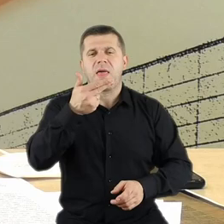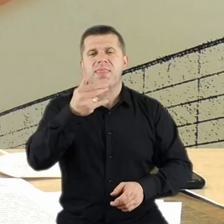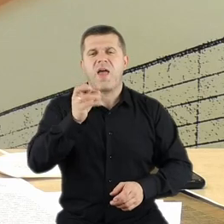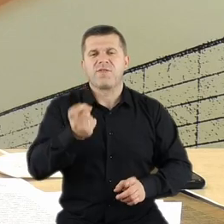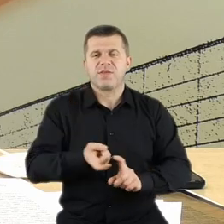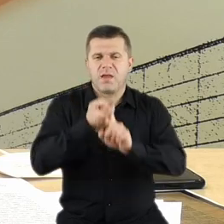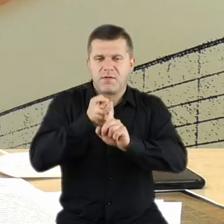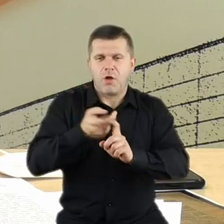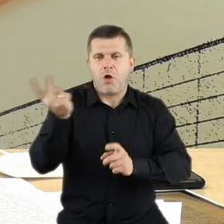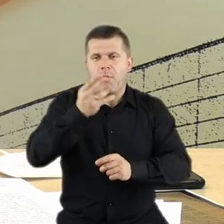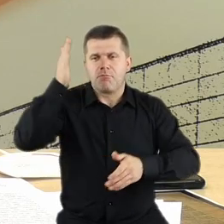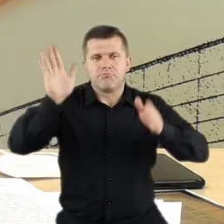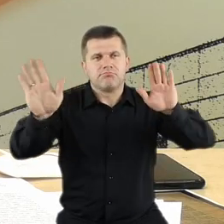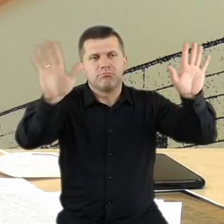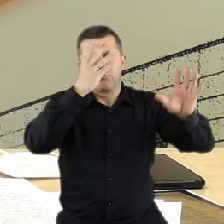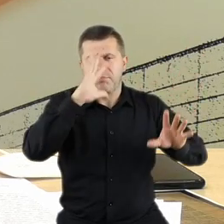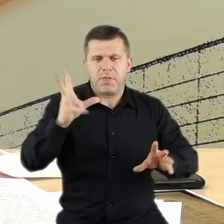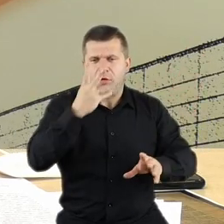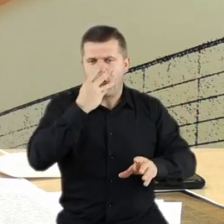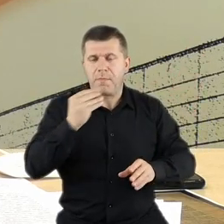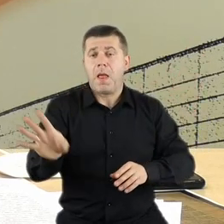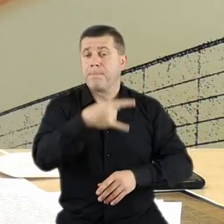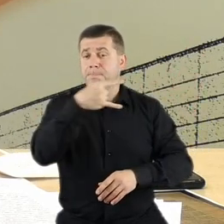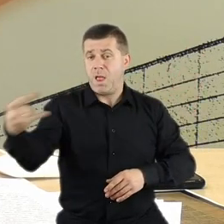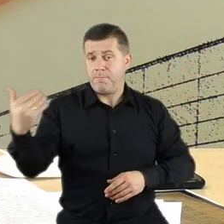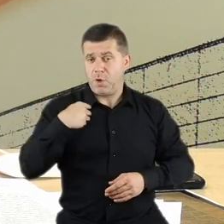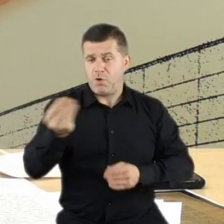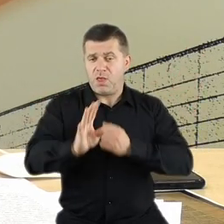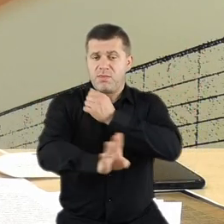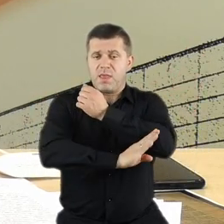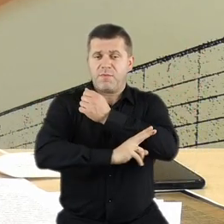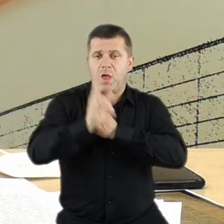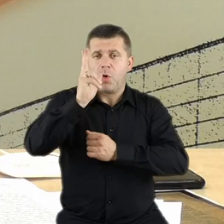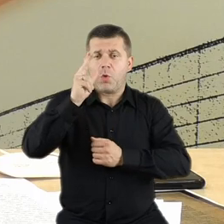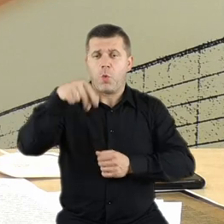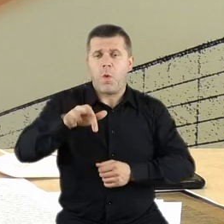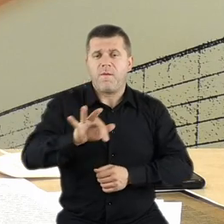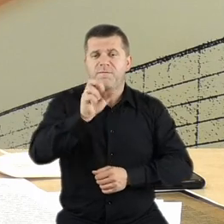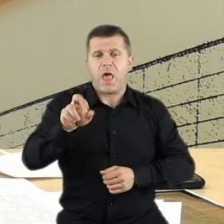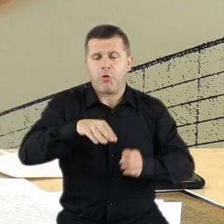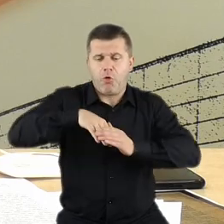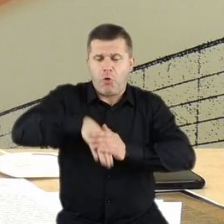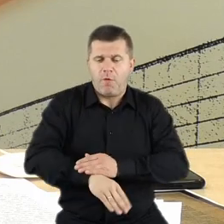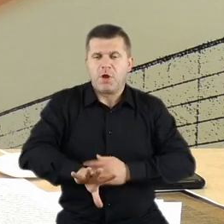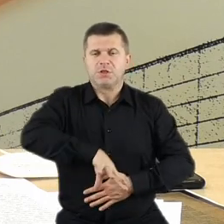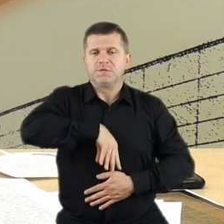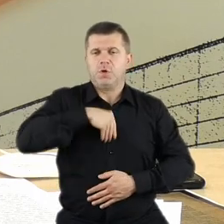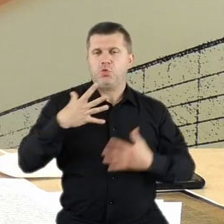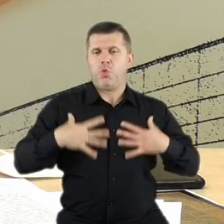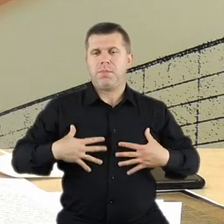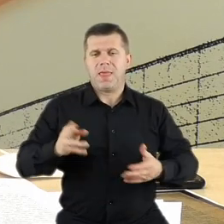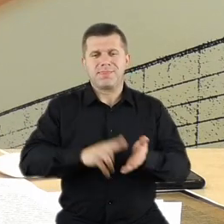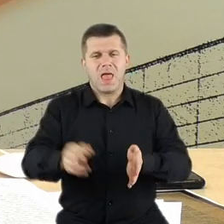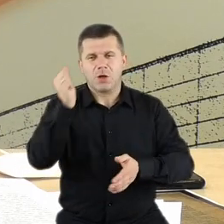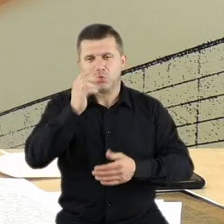bym tymi obrazami z mebli był jeszcze drewniany kufer na odświętne ubrania Bo Łachy na co dzień to wiesz